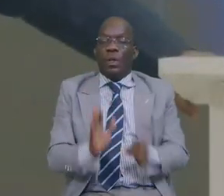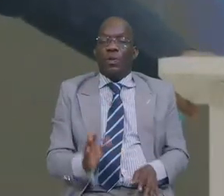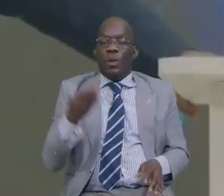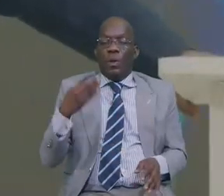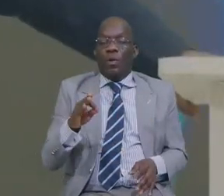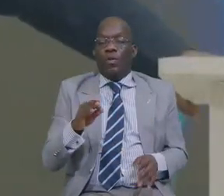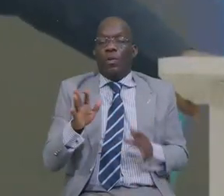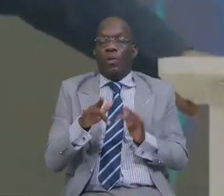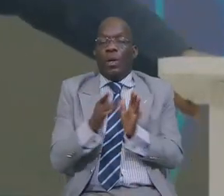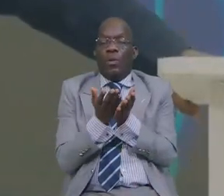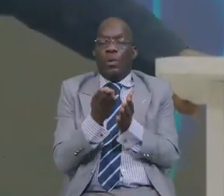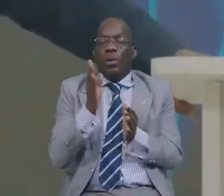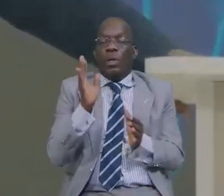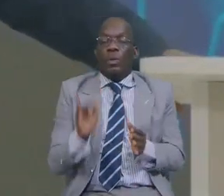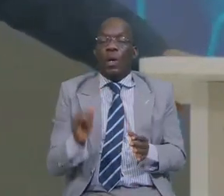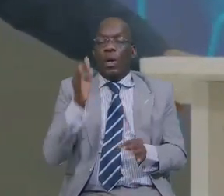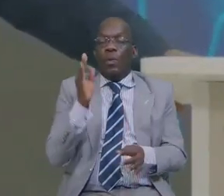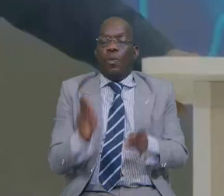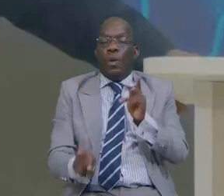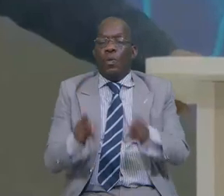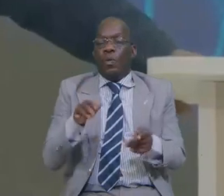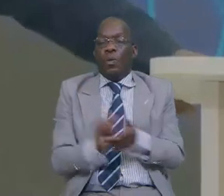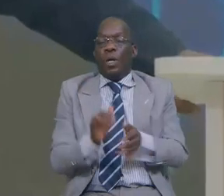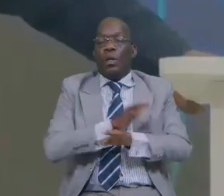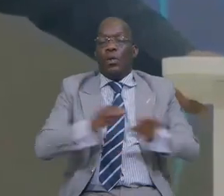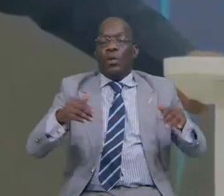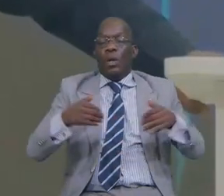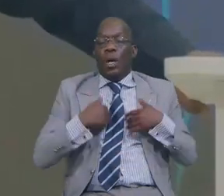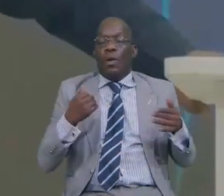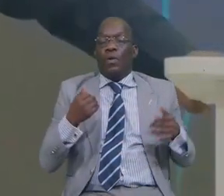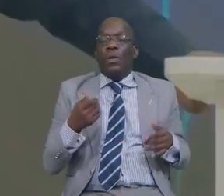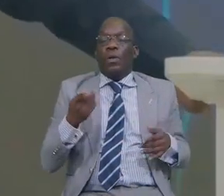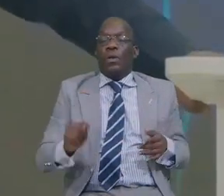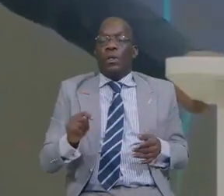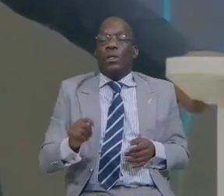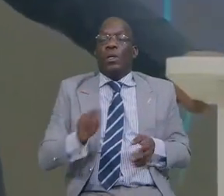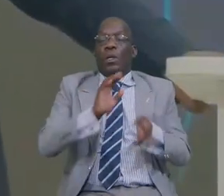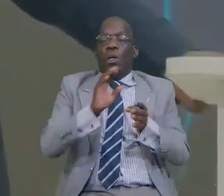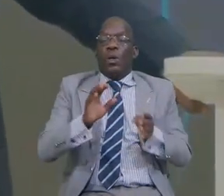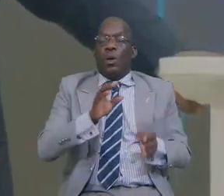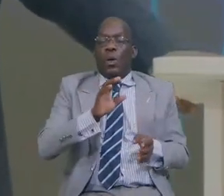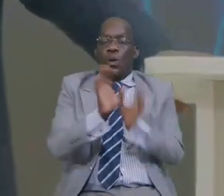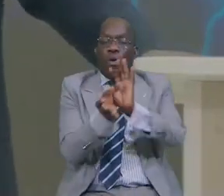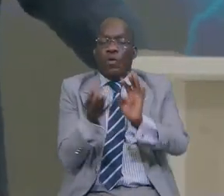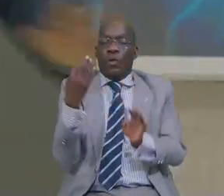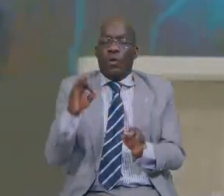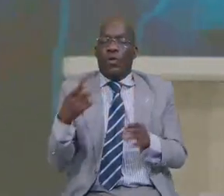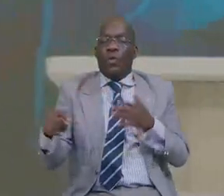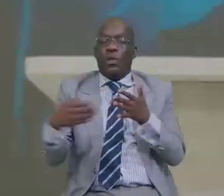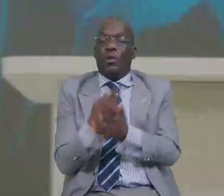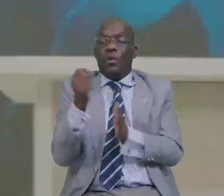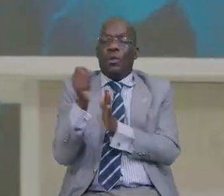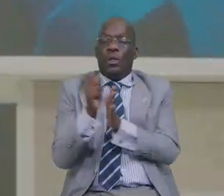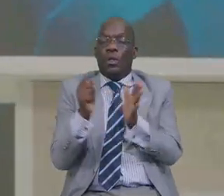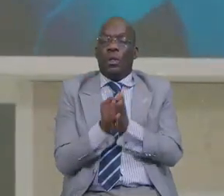Vous mangez l'interprétation de la Bible par ceux-là qui n'ont pas la conviction du Nouveau Testament. C'est pourquoi notre